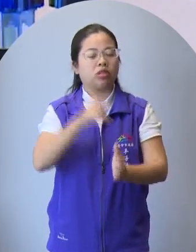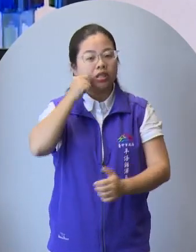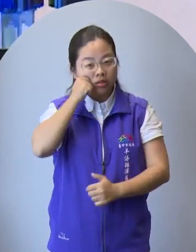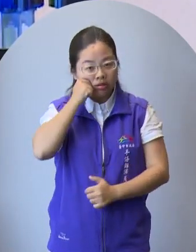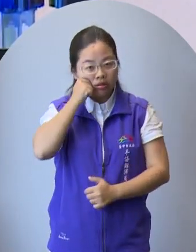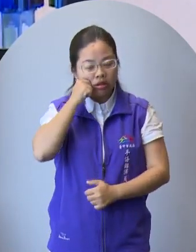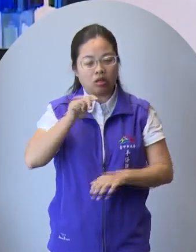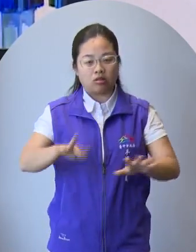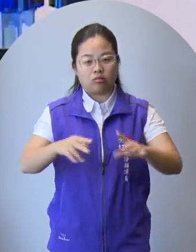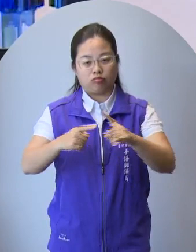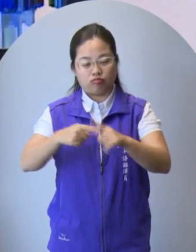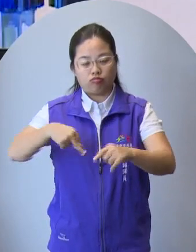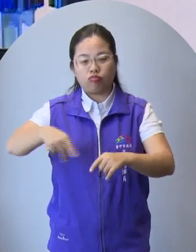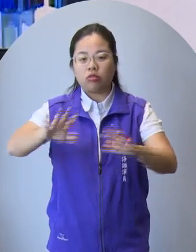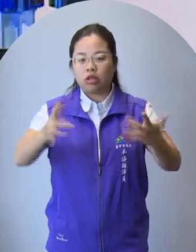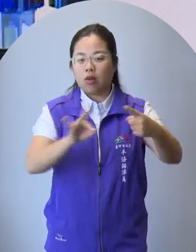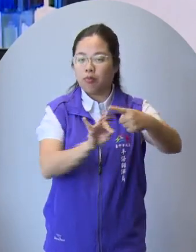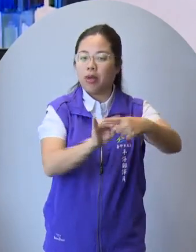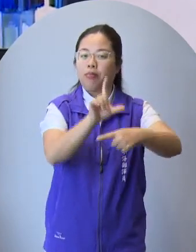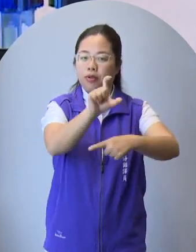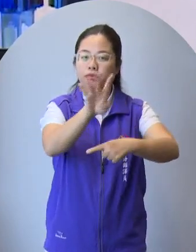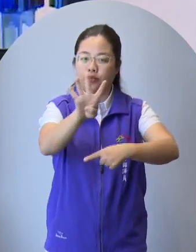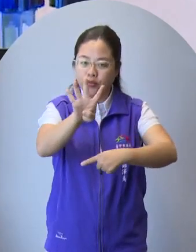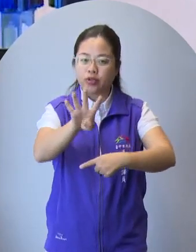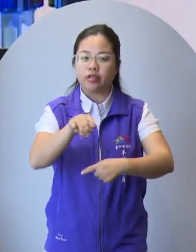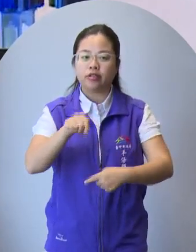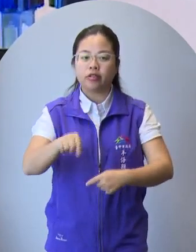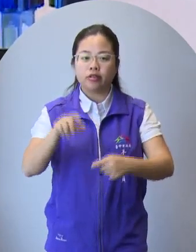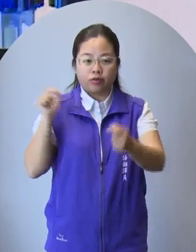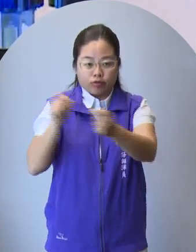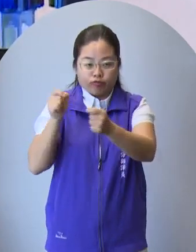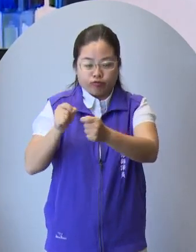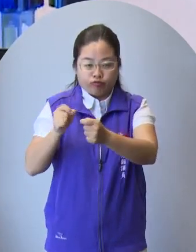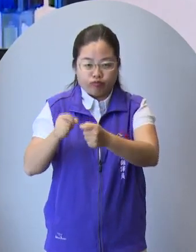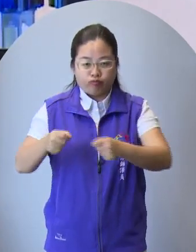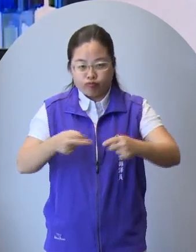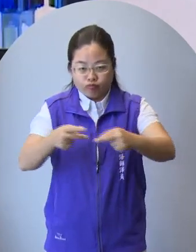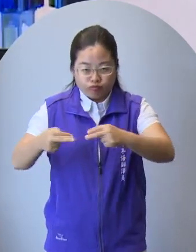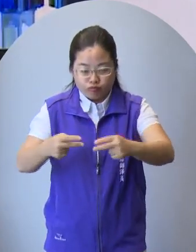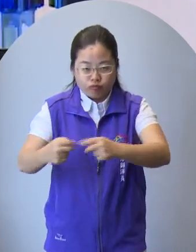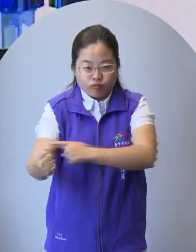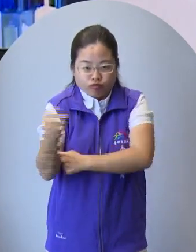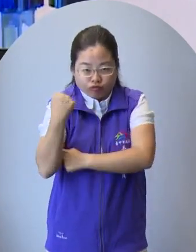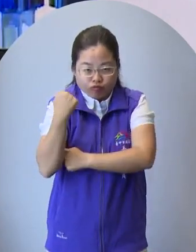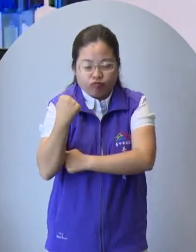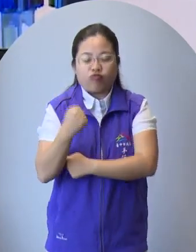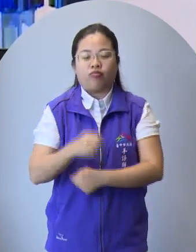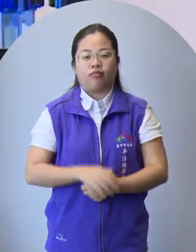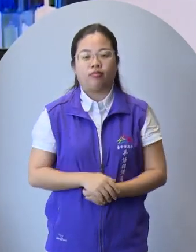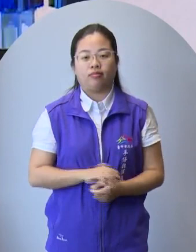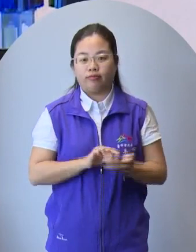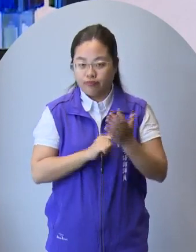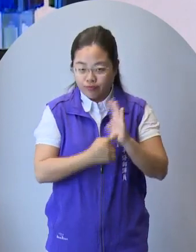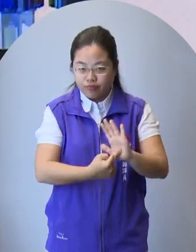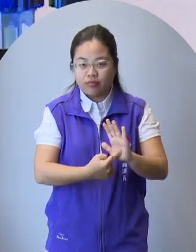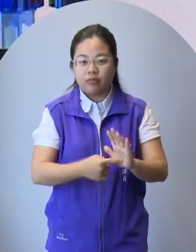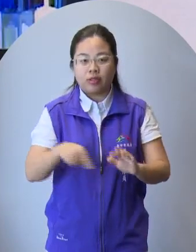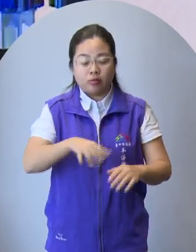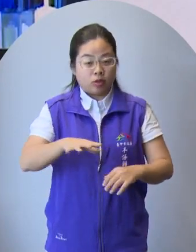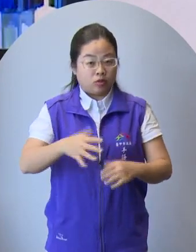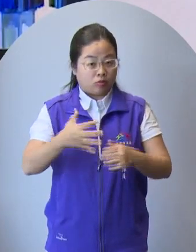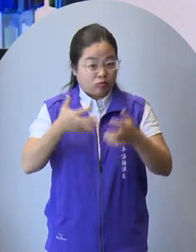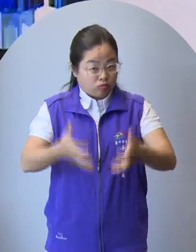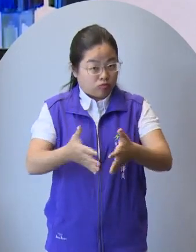我们现在人行道普及率是64%，这还是这几年强推才有这样的成绩。那但所以那里啊，永